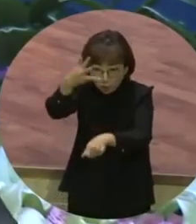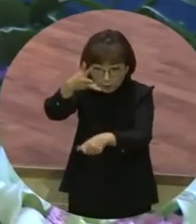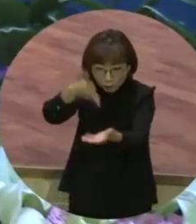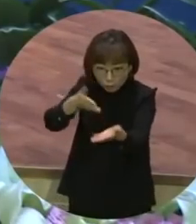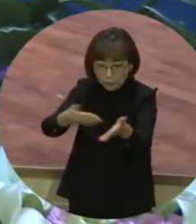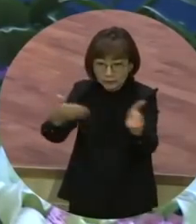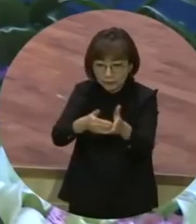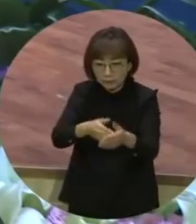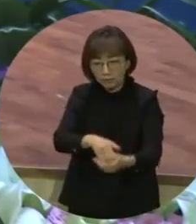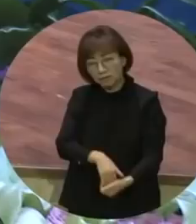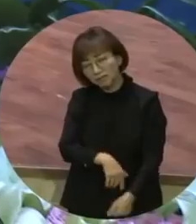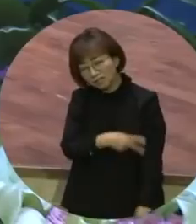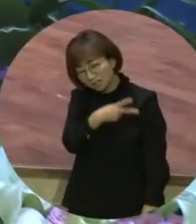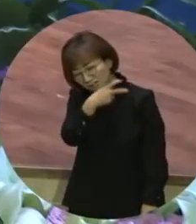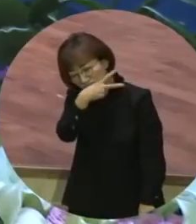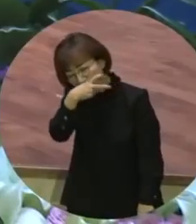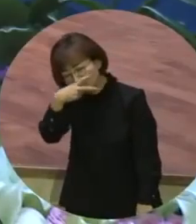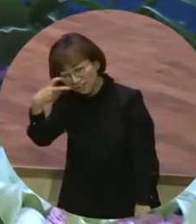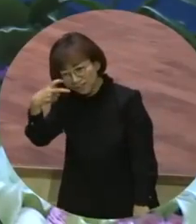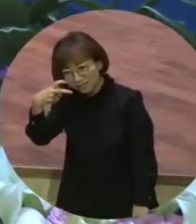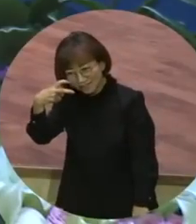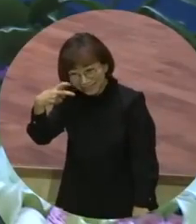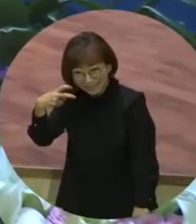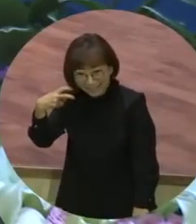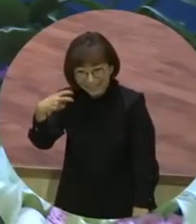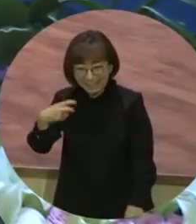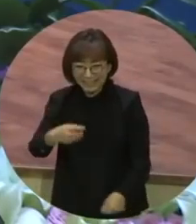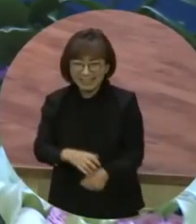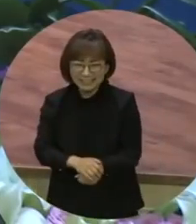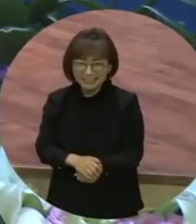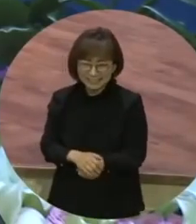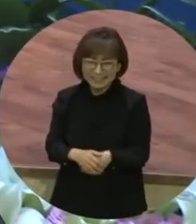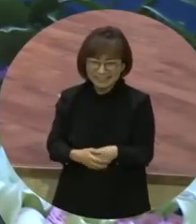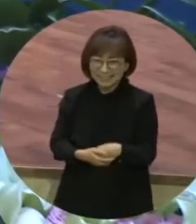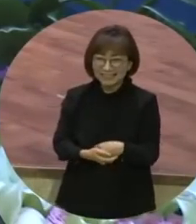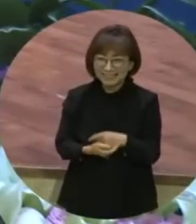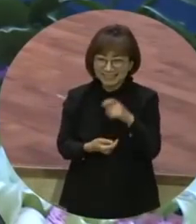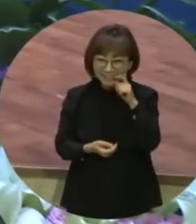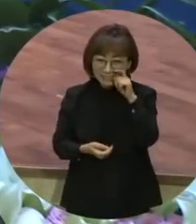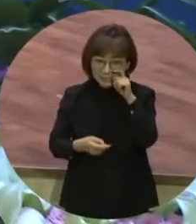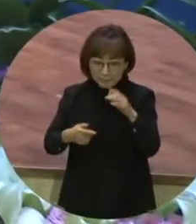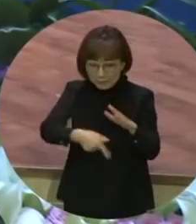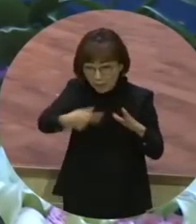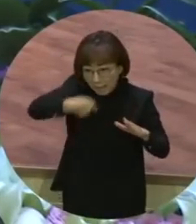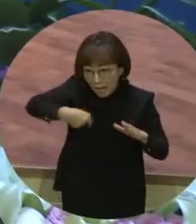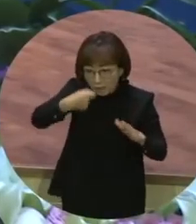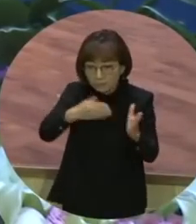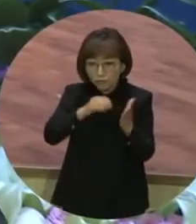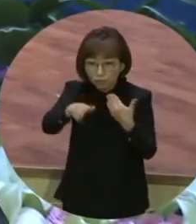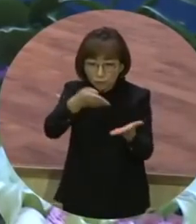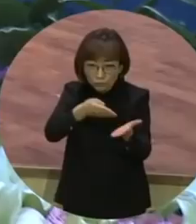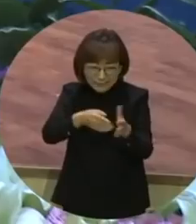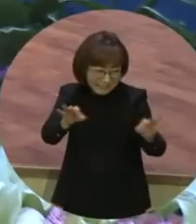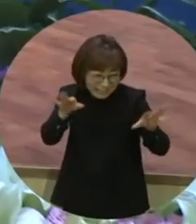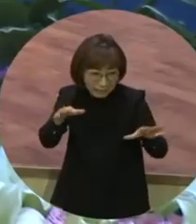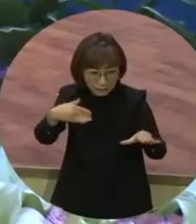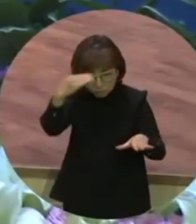잠이 많은 사람은 24분 틀어갖고 미리 보고 자, 그냥. 저녁 먹고 그냥 자.